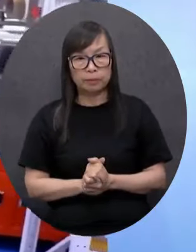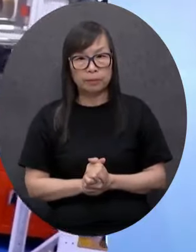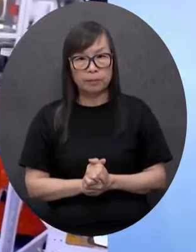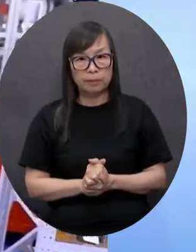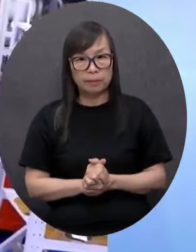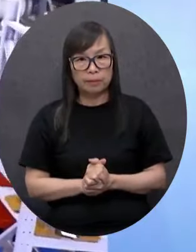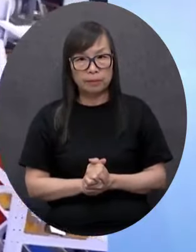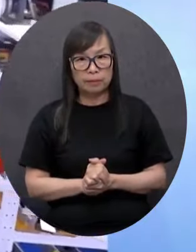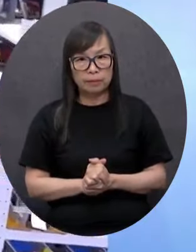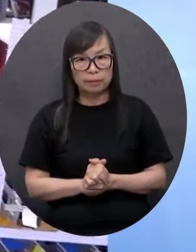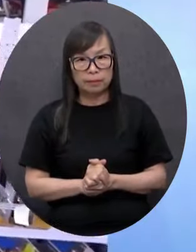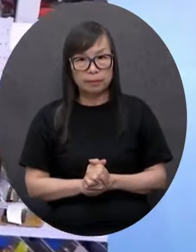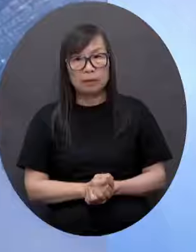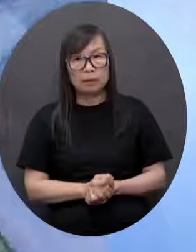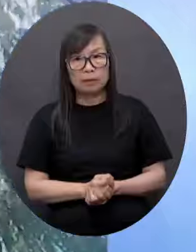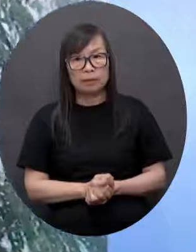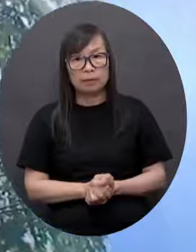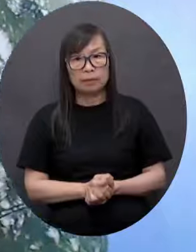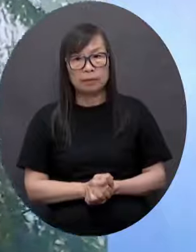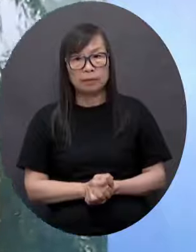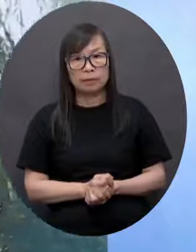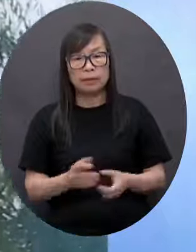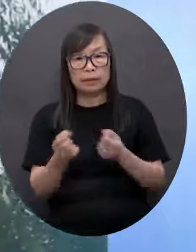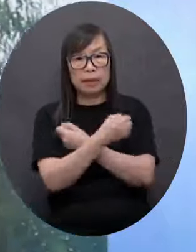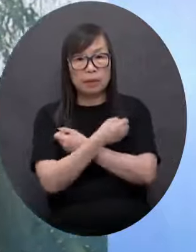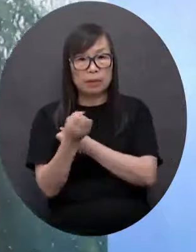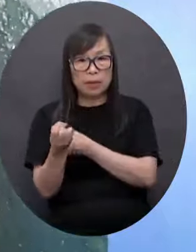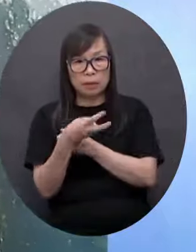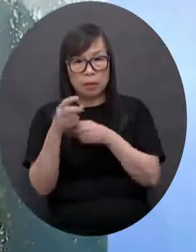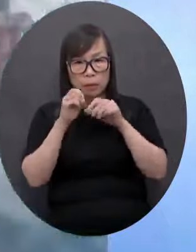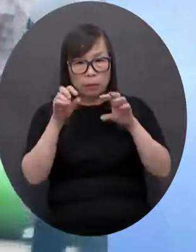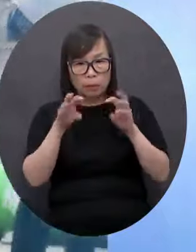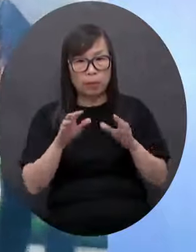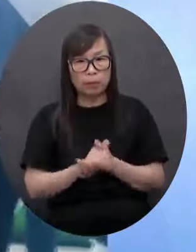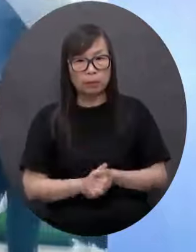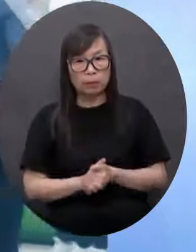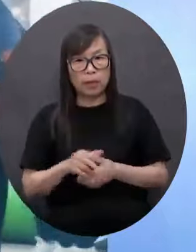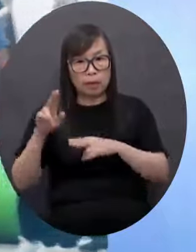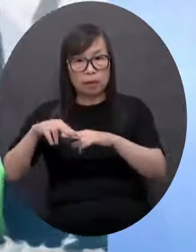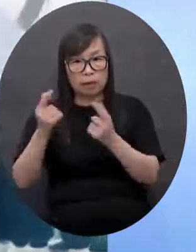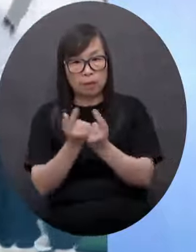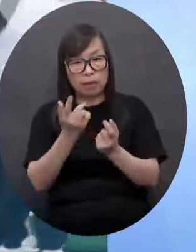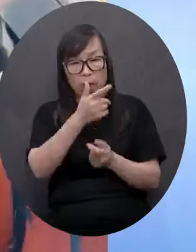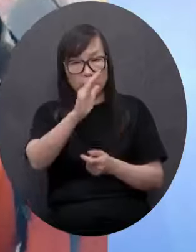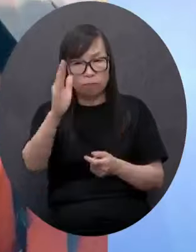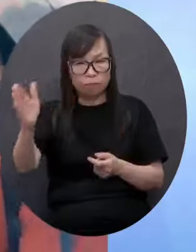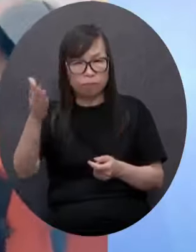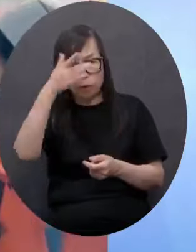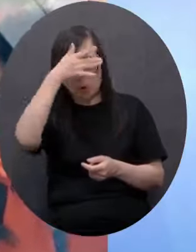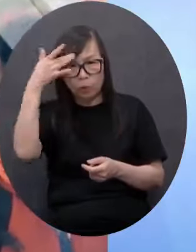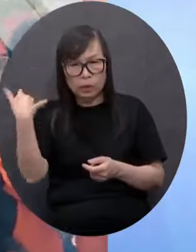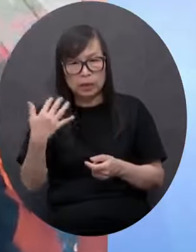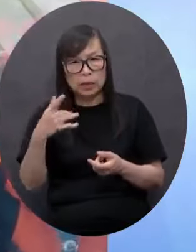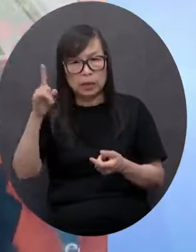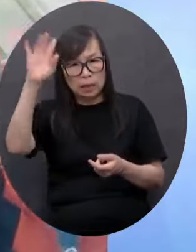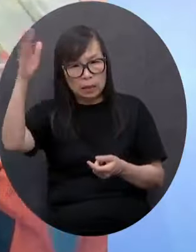者叶耀坤报道。 先休息一阵，下一节会报道。内地北方多处出现酷热天气，